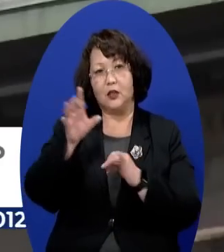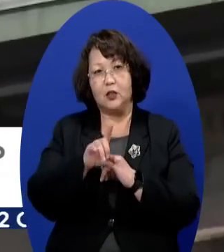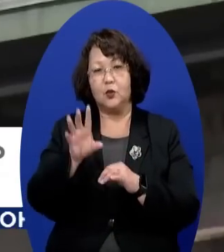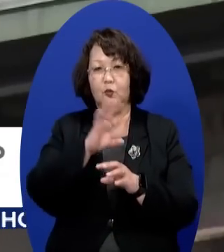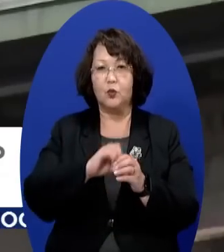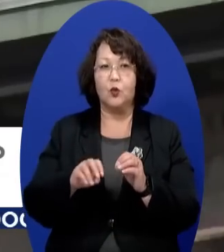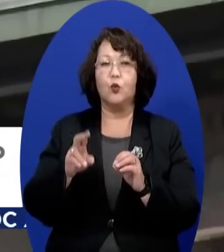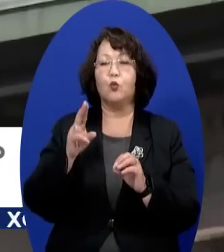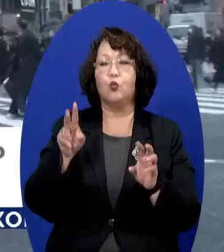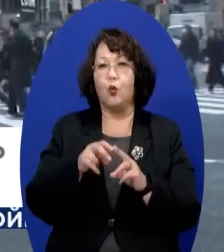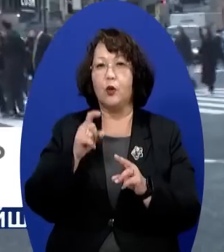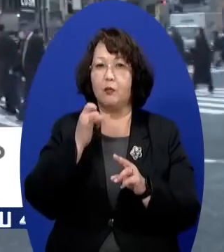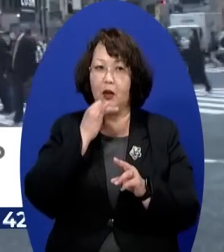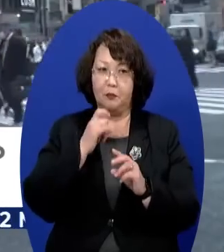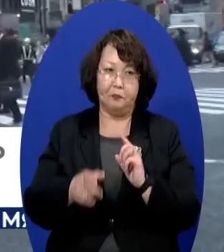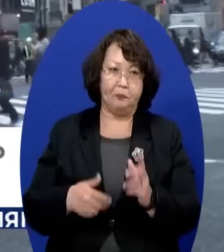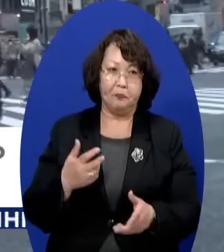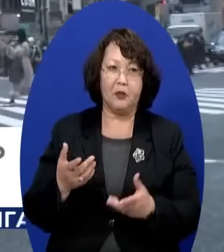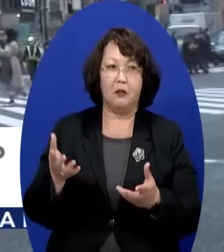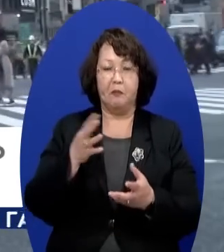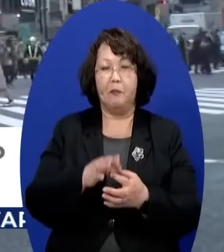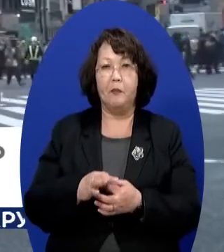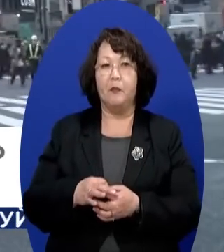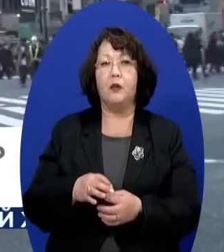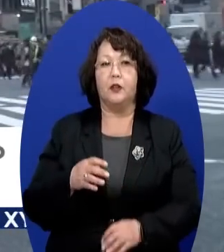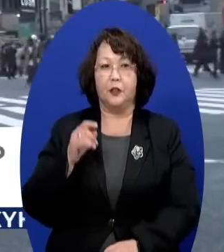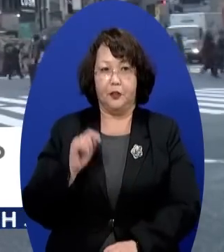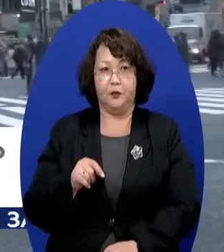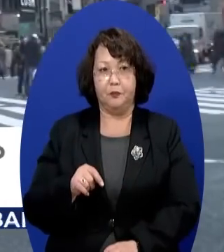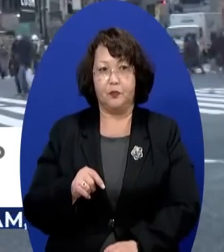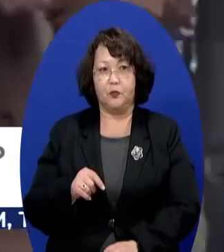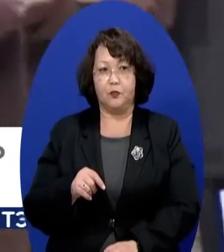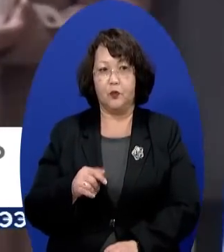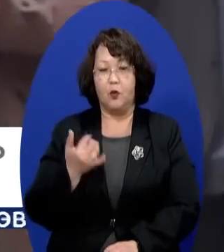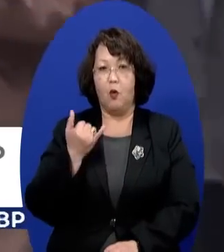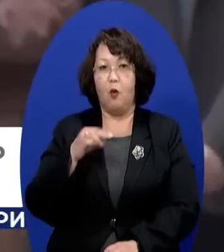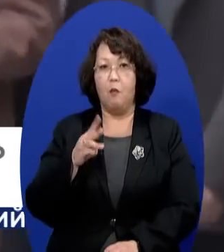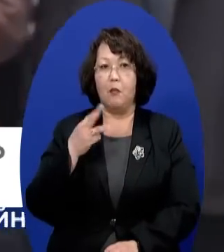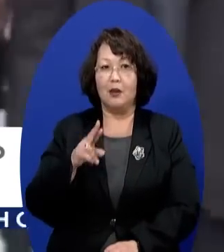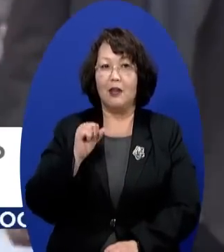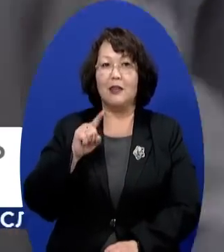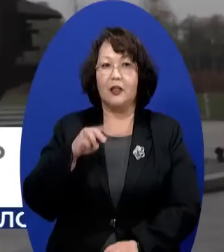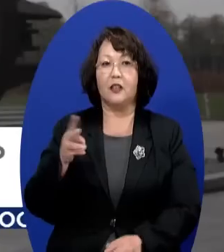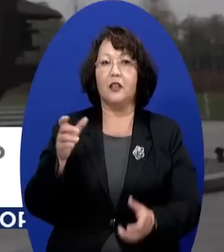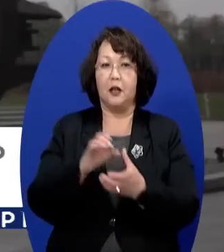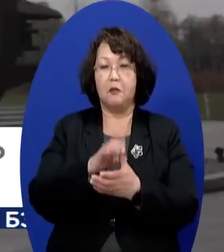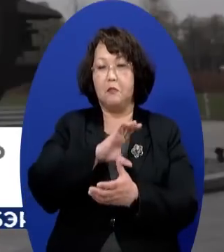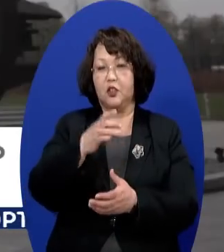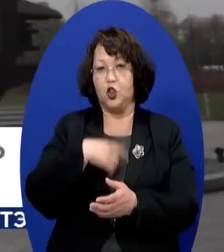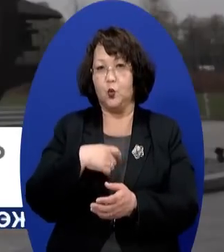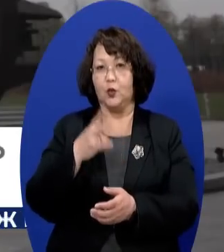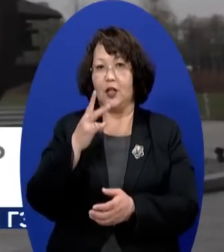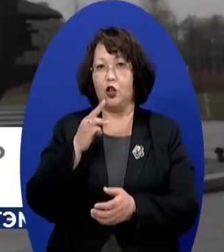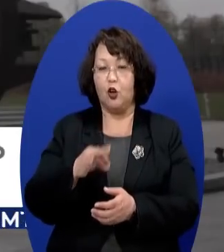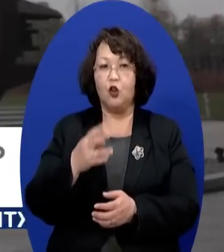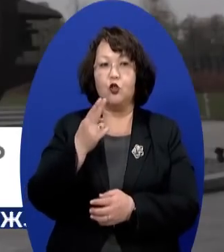гэж байна. Улцдаг зохион байгуулагч Бэлэг улсын хувьд нийслэл Брюссель хотод нь төвлөрдөг Хөмөрт Атлантын гэрээний байгууллагын гишүүн улс НАТО цөмийн зэвсгээс